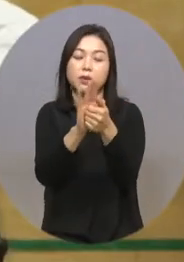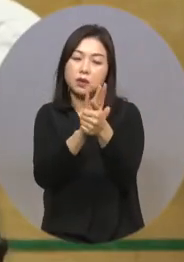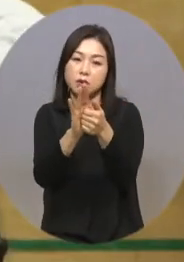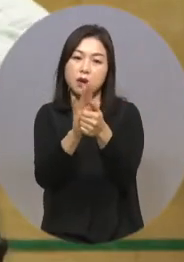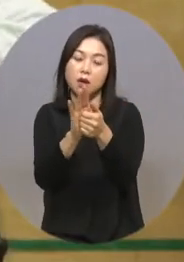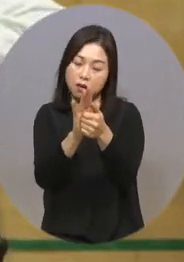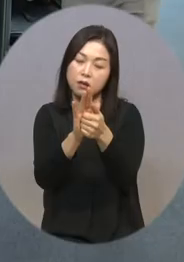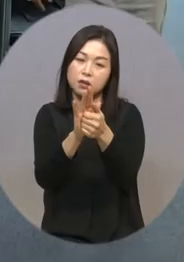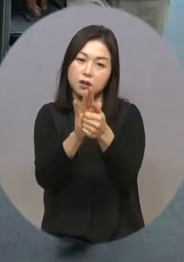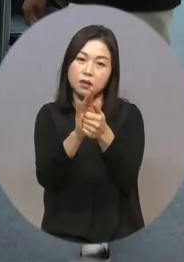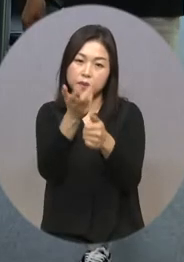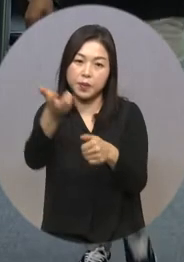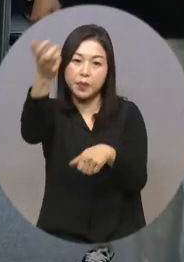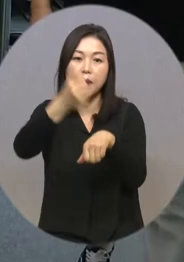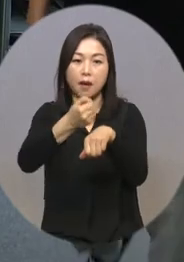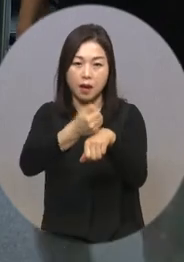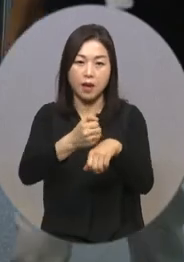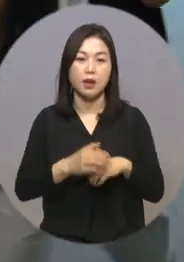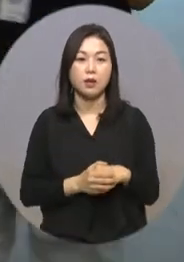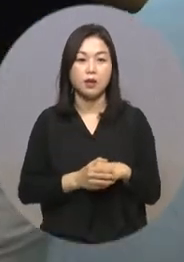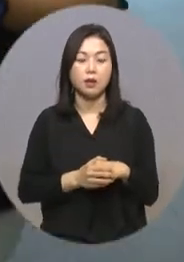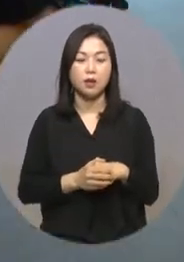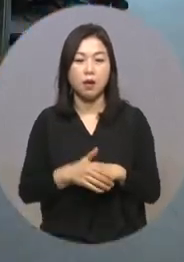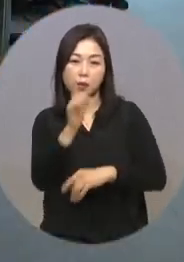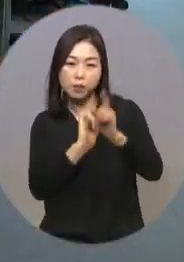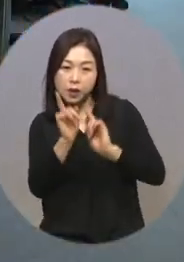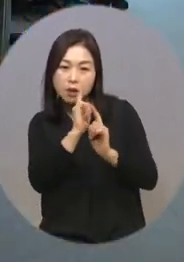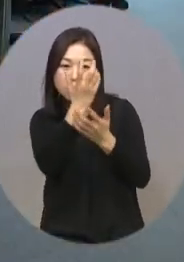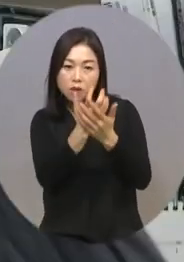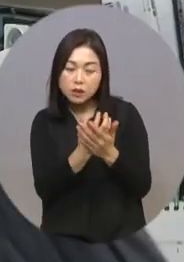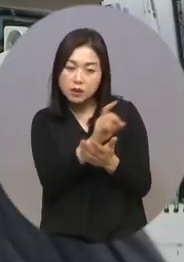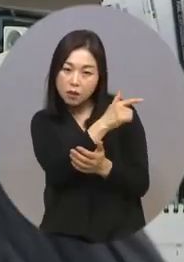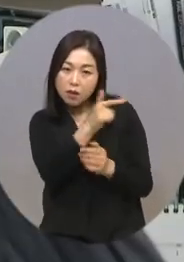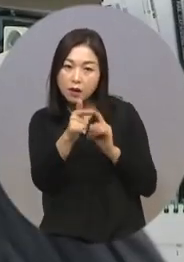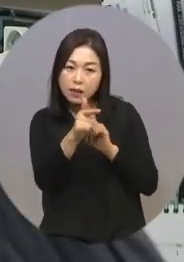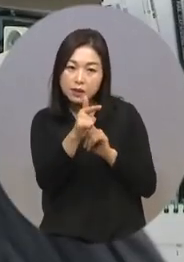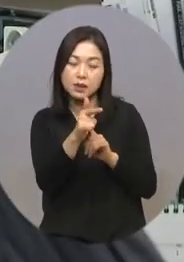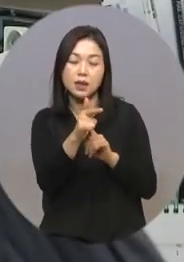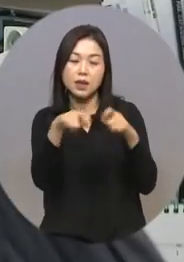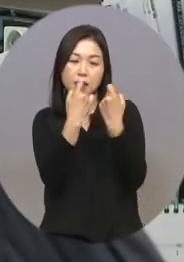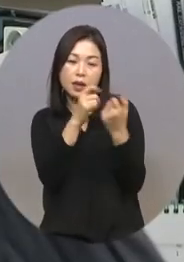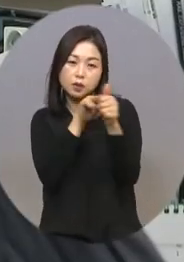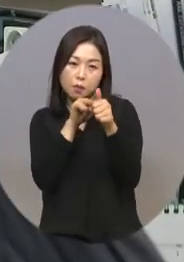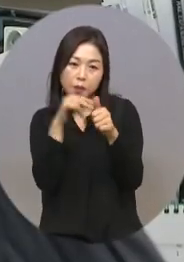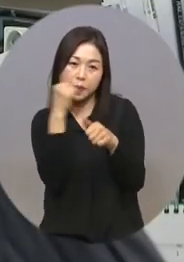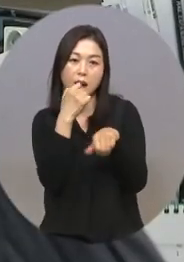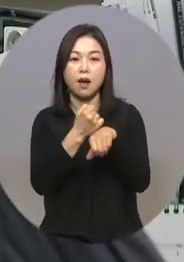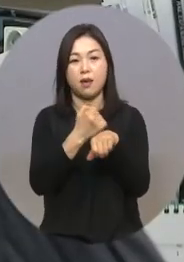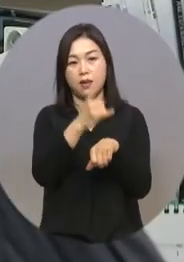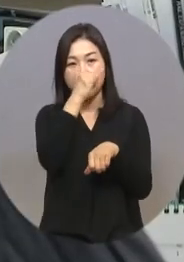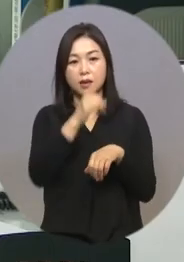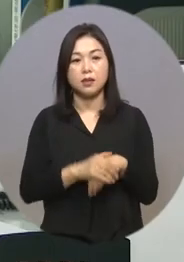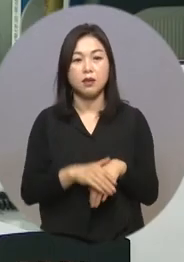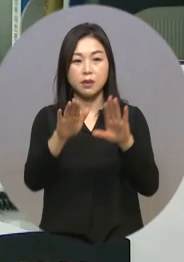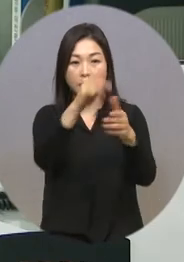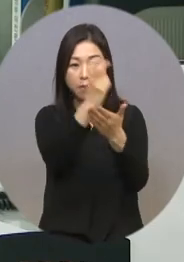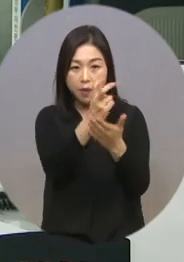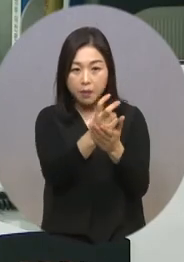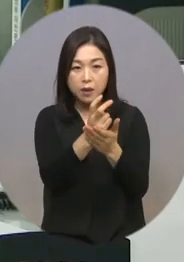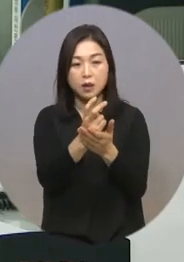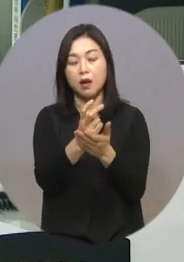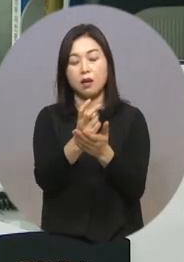이밖에도 민어 소식을 개정하는 등 개인정보 보호를 강화하도록 했습니다 이번 시행규칙 에 대해 복지 보는 장애인